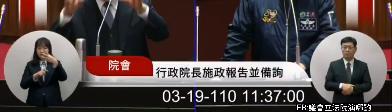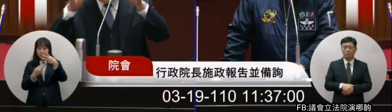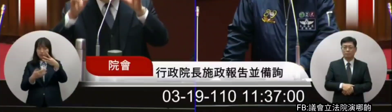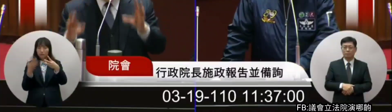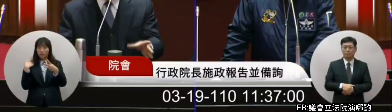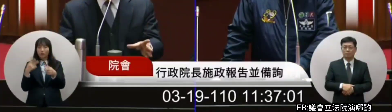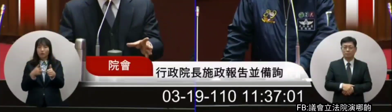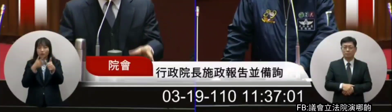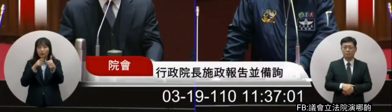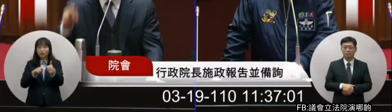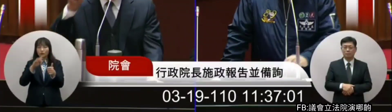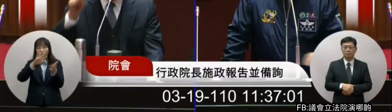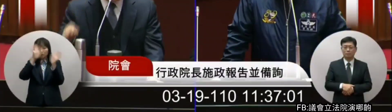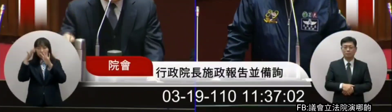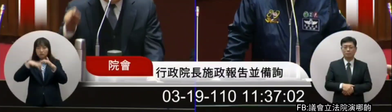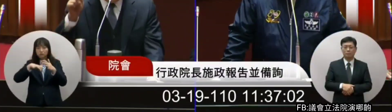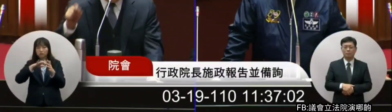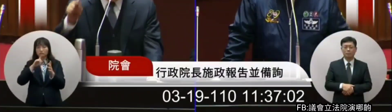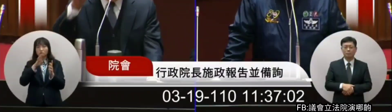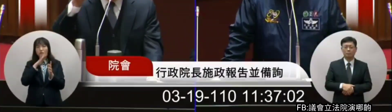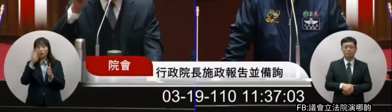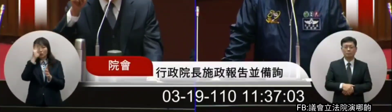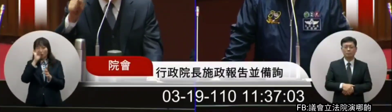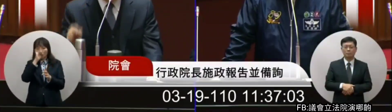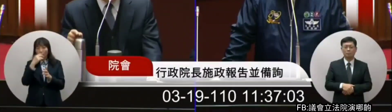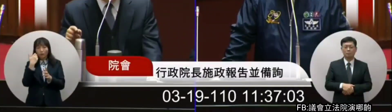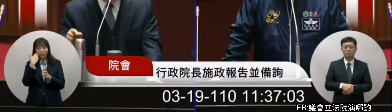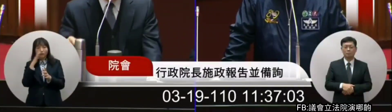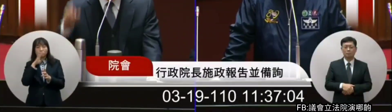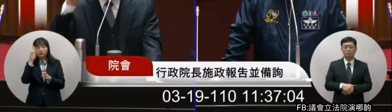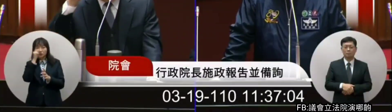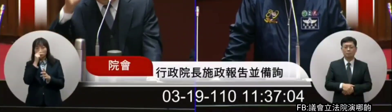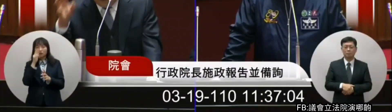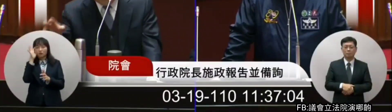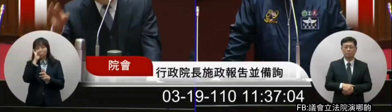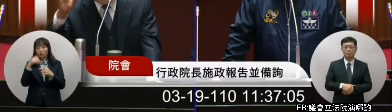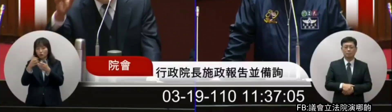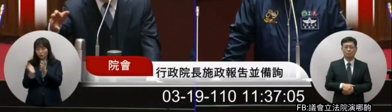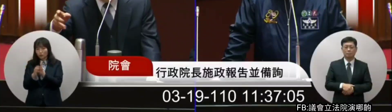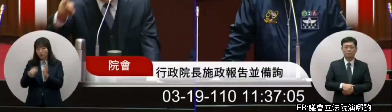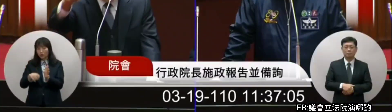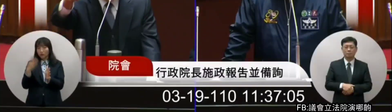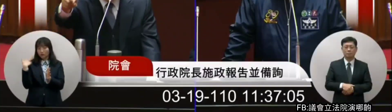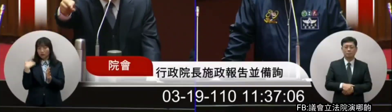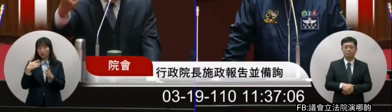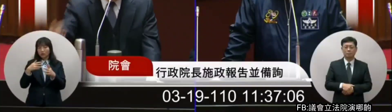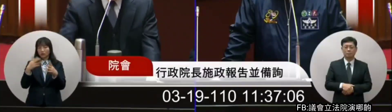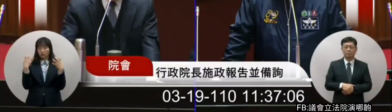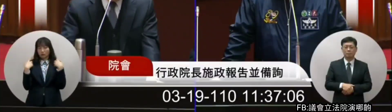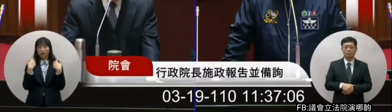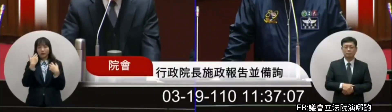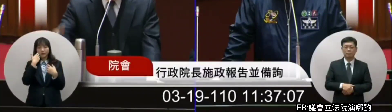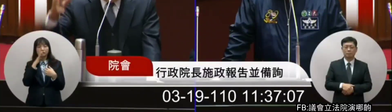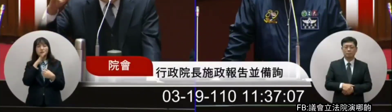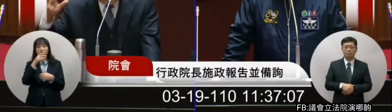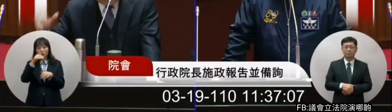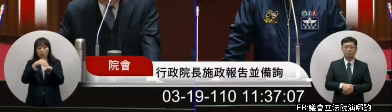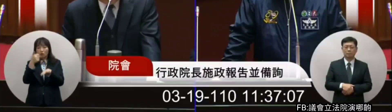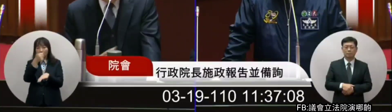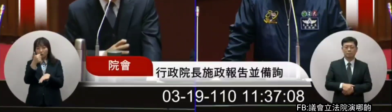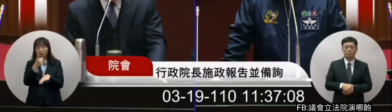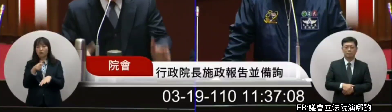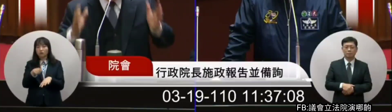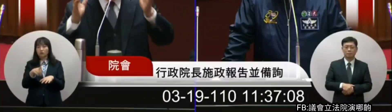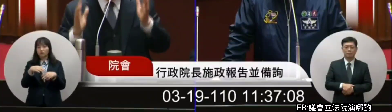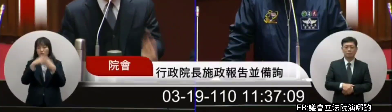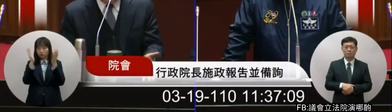击案到底是怎样？侦办的是特侦组，当时第一线是侯友宜。那这整